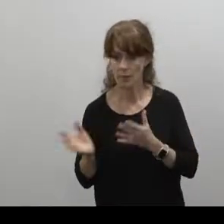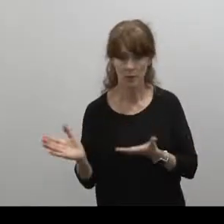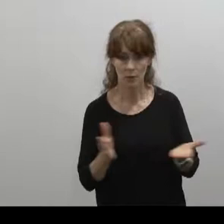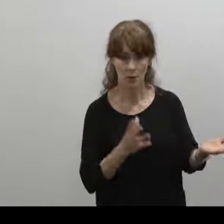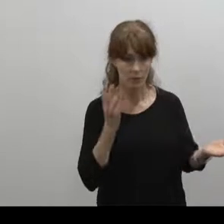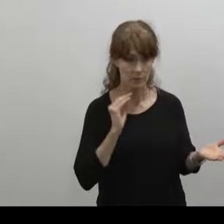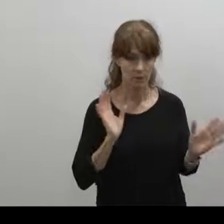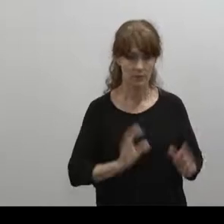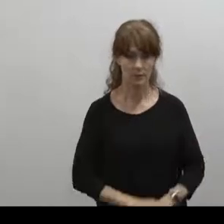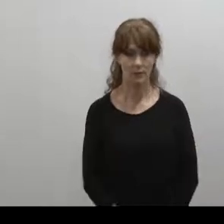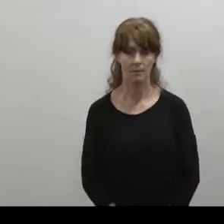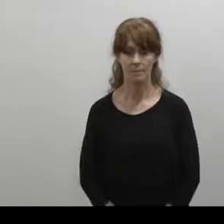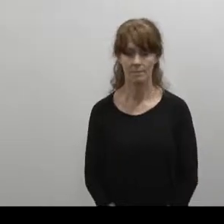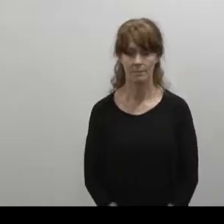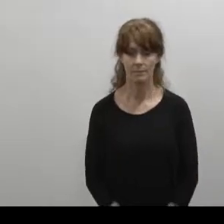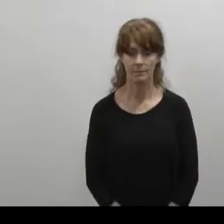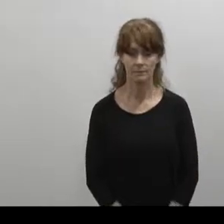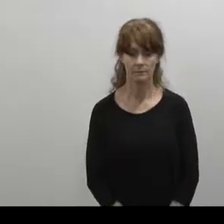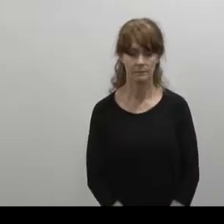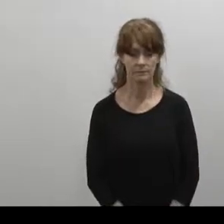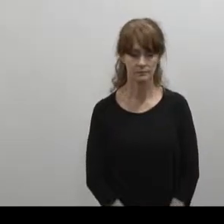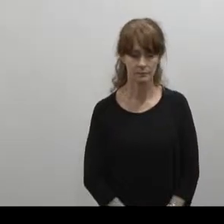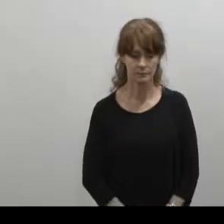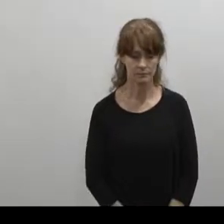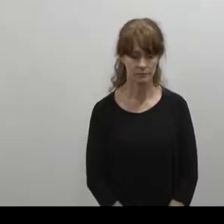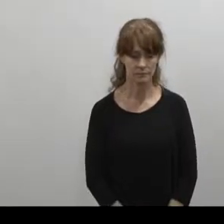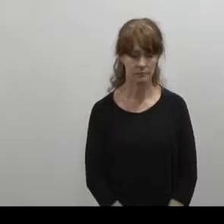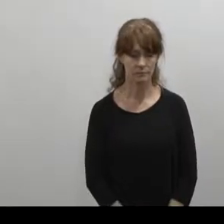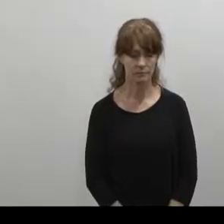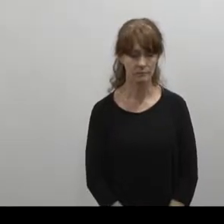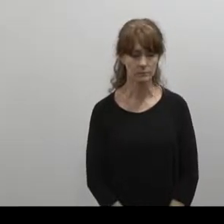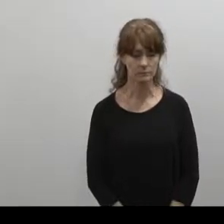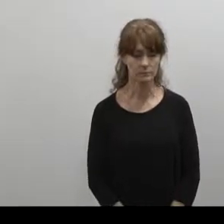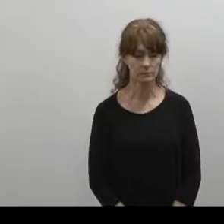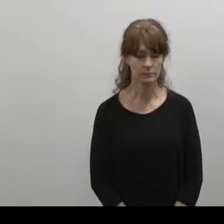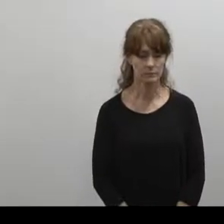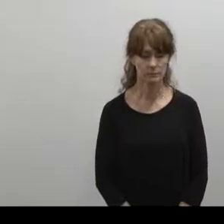nâng xâm ma chứa cả nạc ca mạc cạp xinh xinh xông chương.